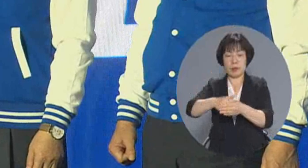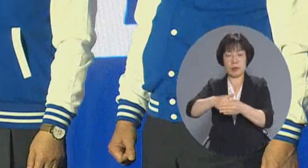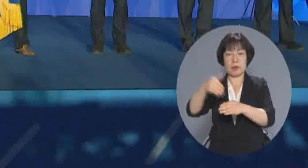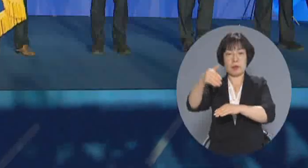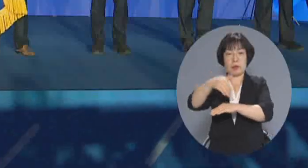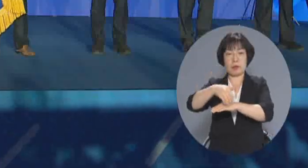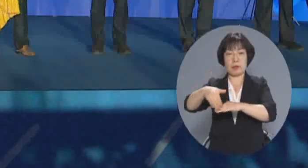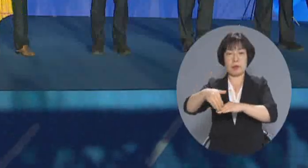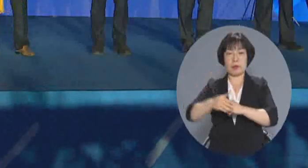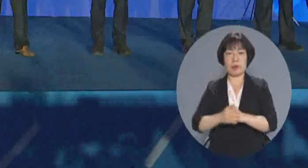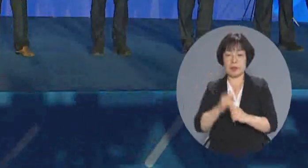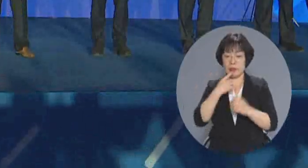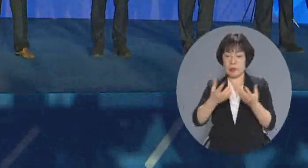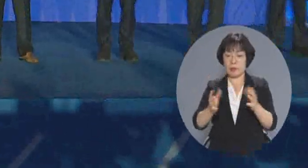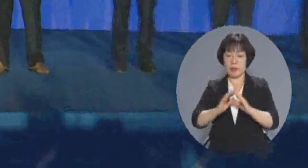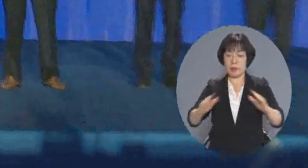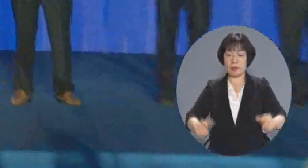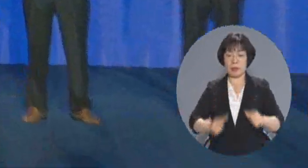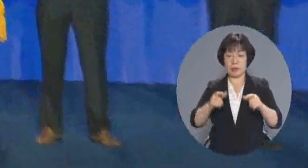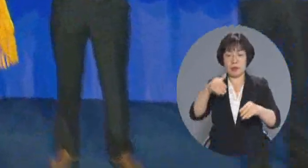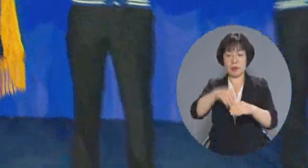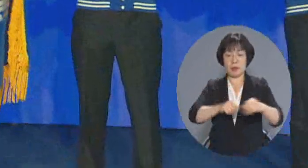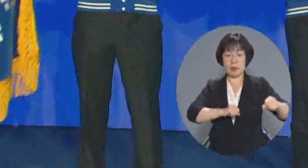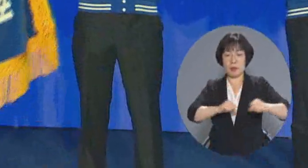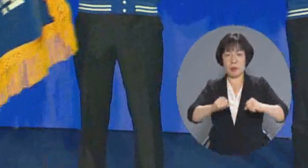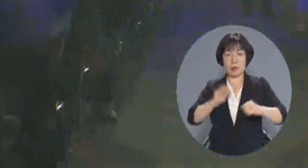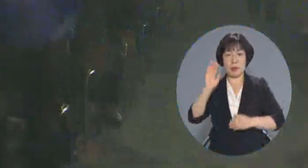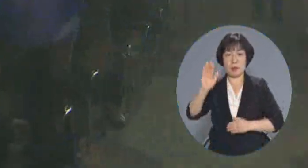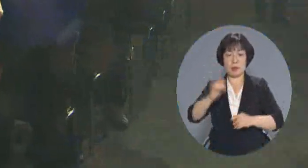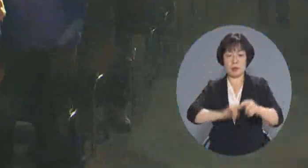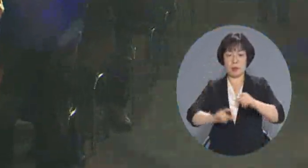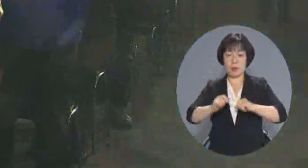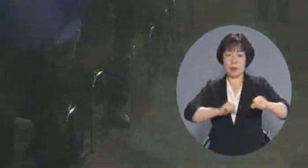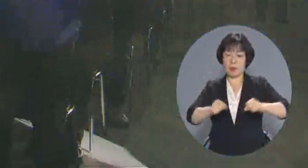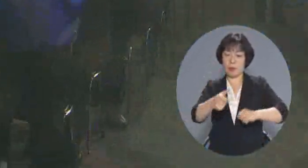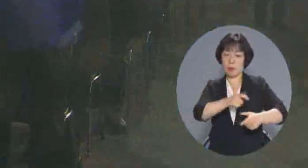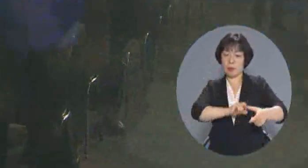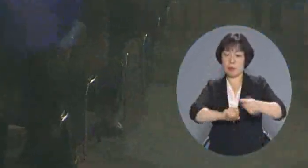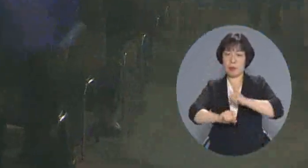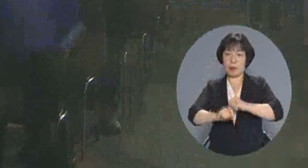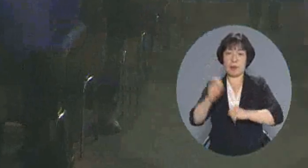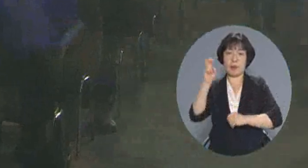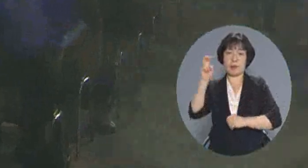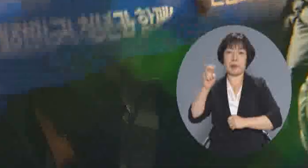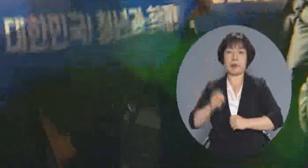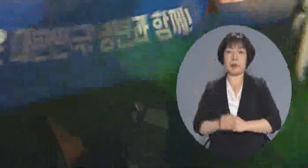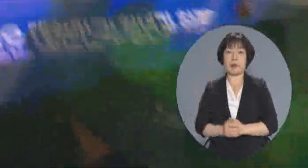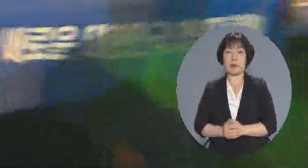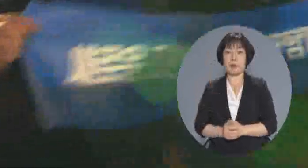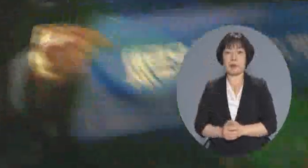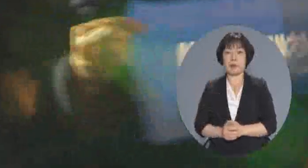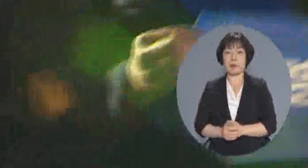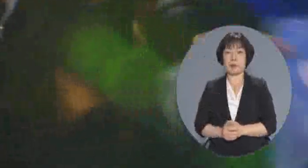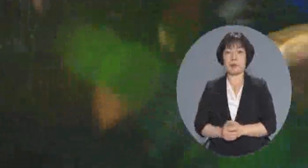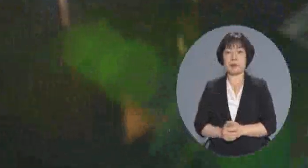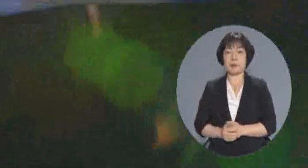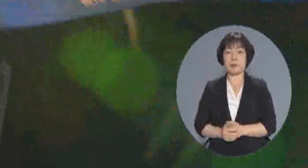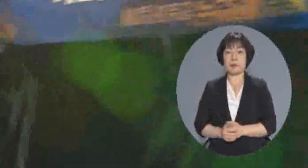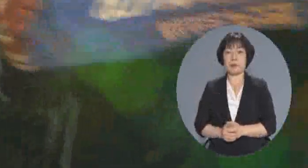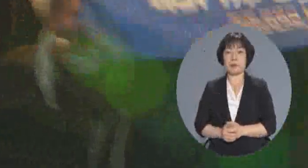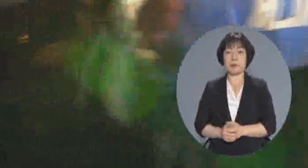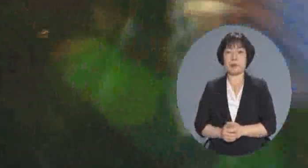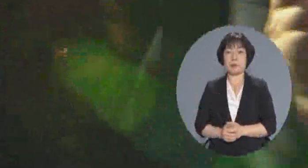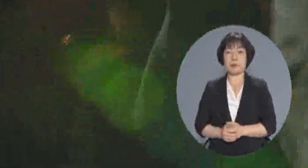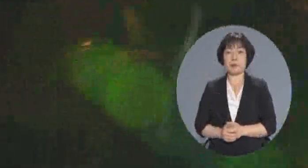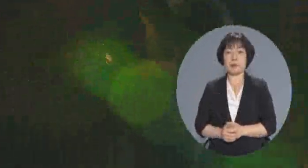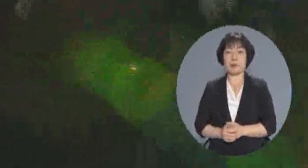있어 민주당 전남 선대위의 향후 활동은 어느 때보다 왕성할 것으로 전망됩니다. MBC 뉴스